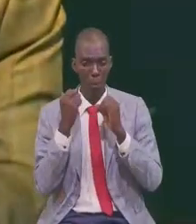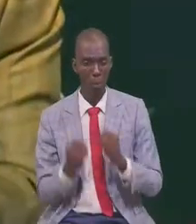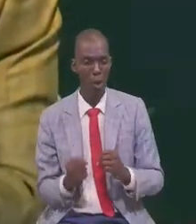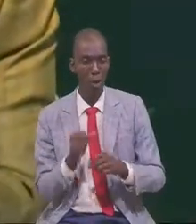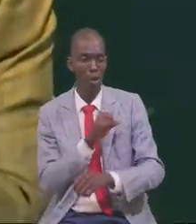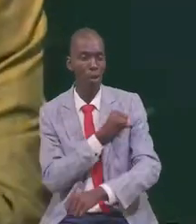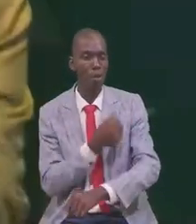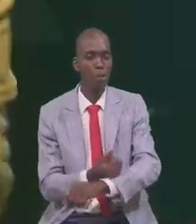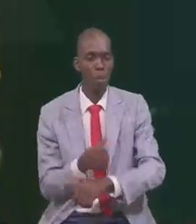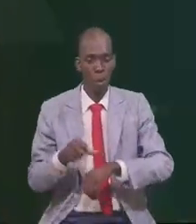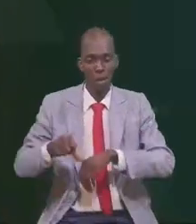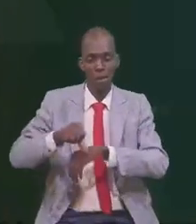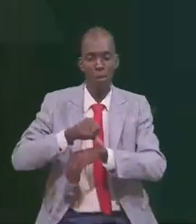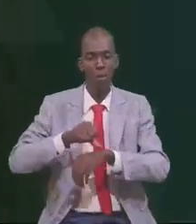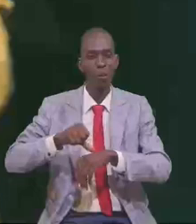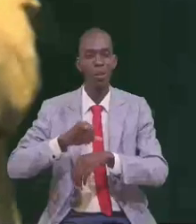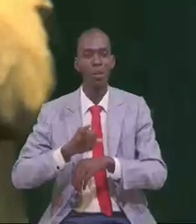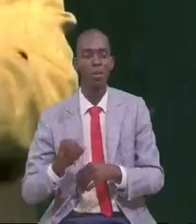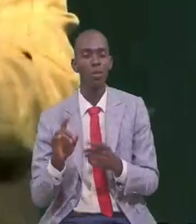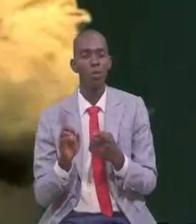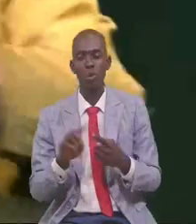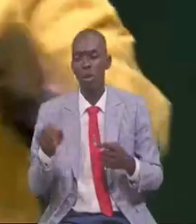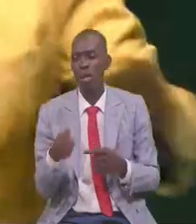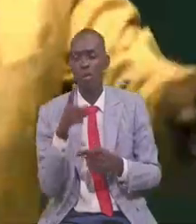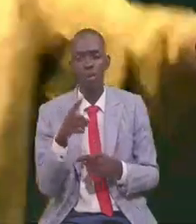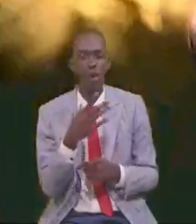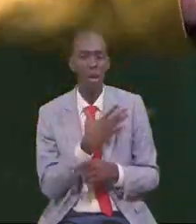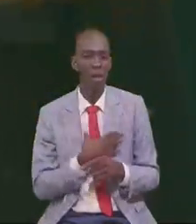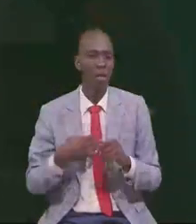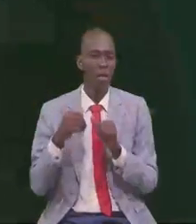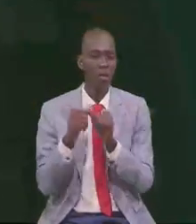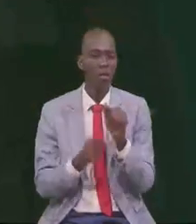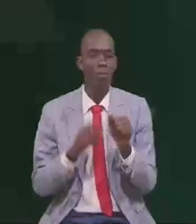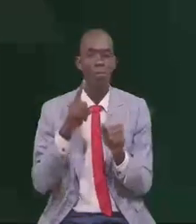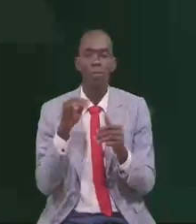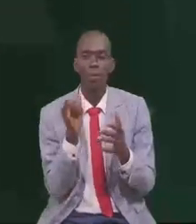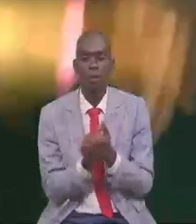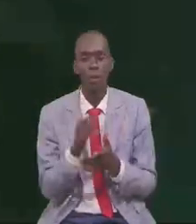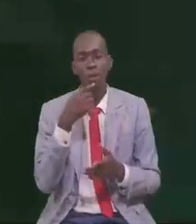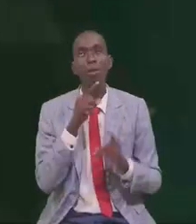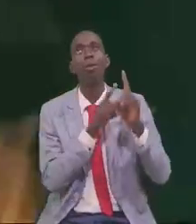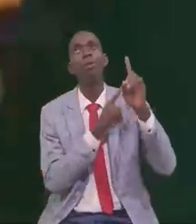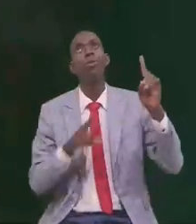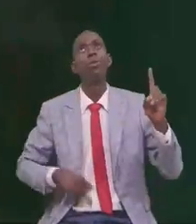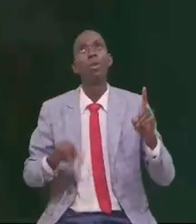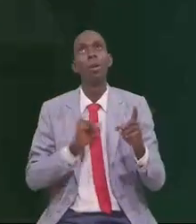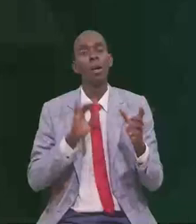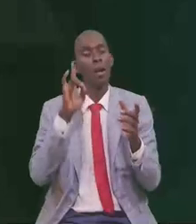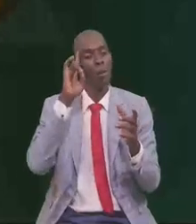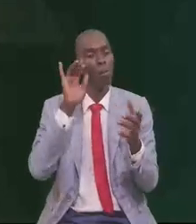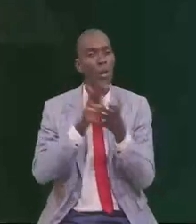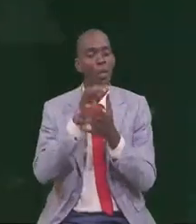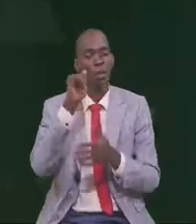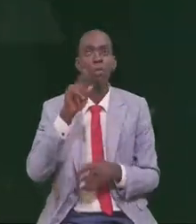l'autorité à tous ceux qui disent « Seigneur, je crois, tu es mon